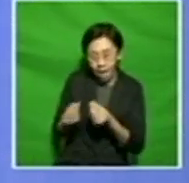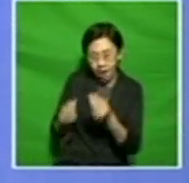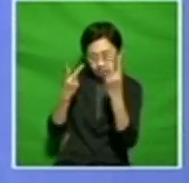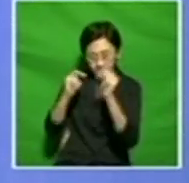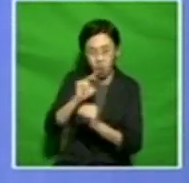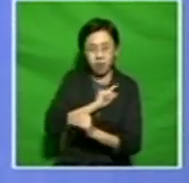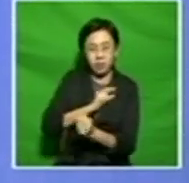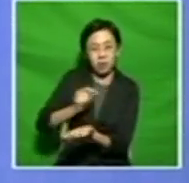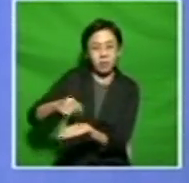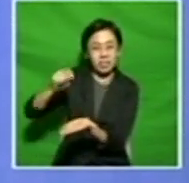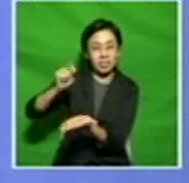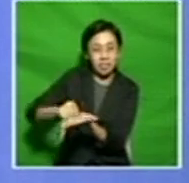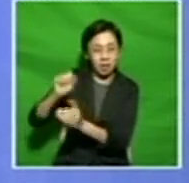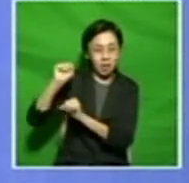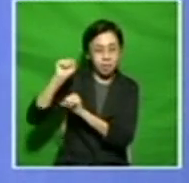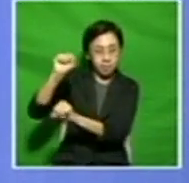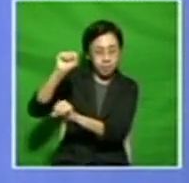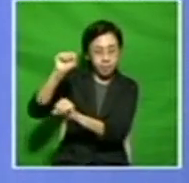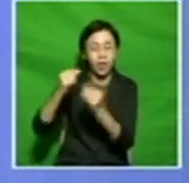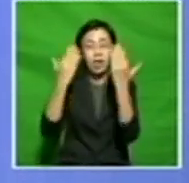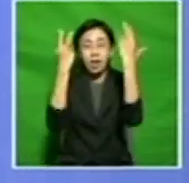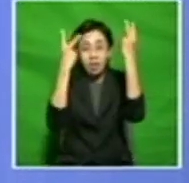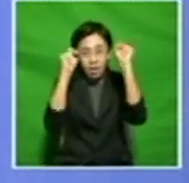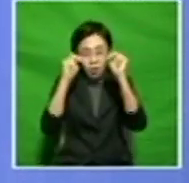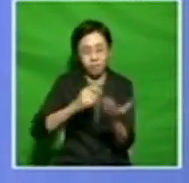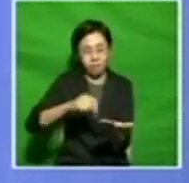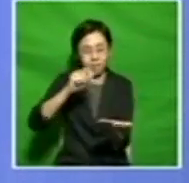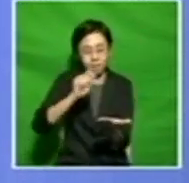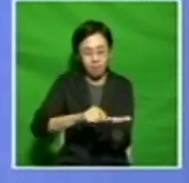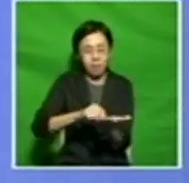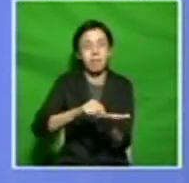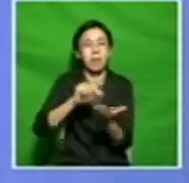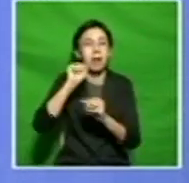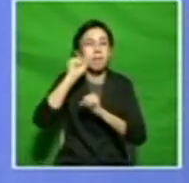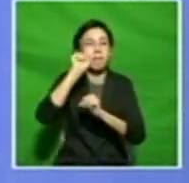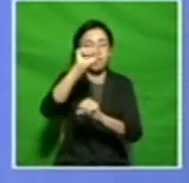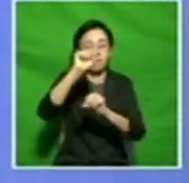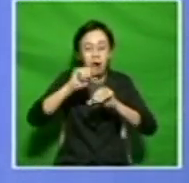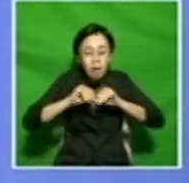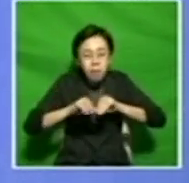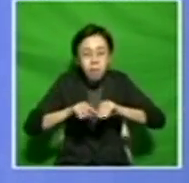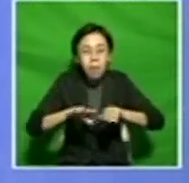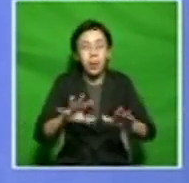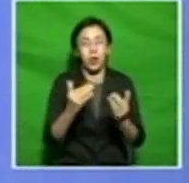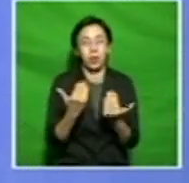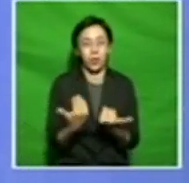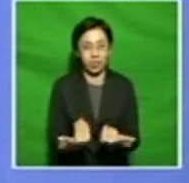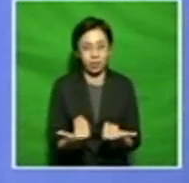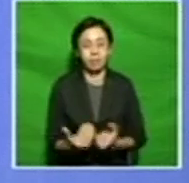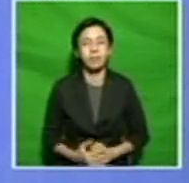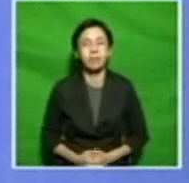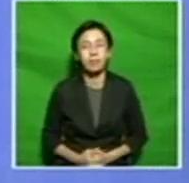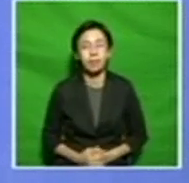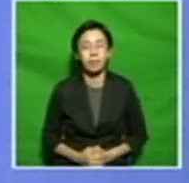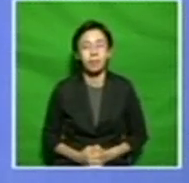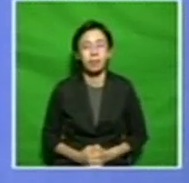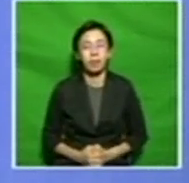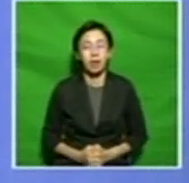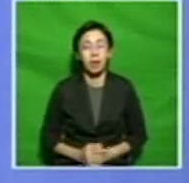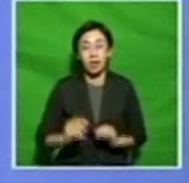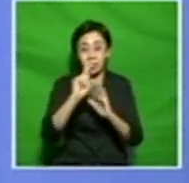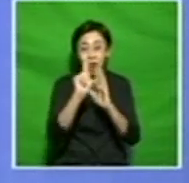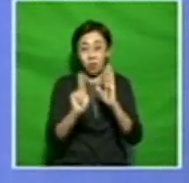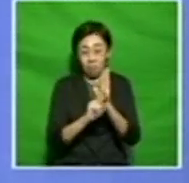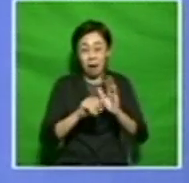ป็นผู้ลงนามในประกาศท่านนายกก็ได้ลงนามแล้วเผยแพร่ประกาศแล้วในวันนี้แต่จะมีผลจริ